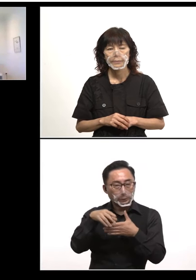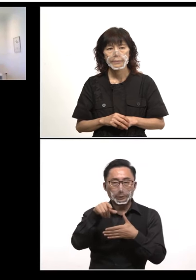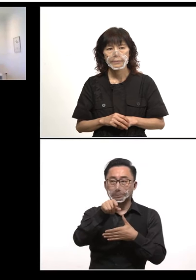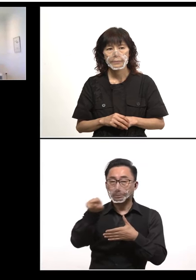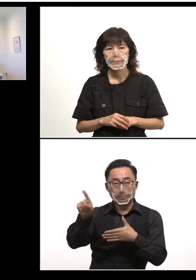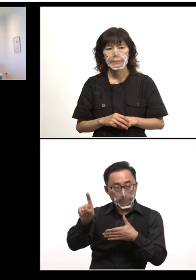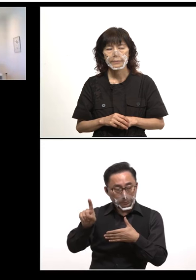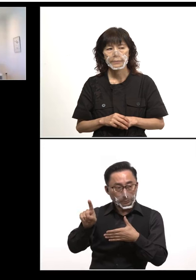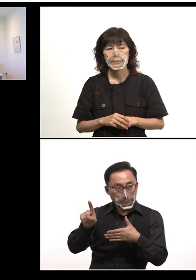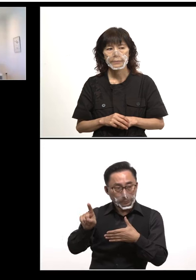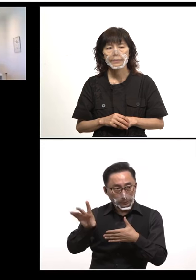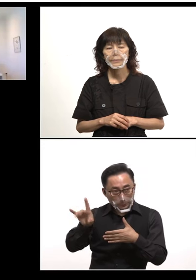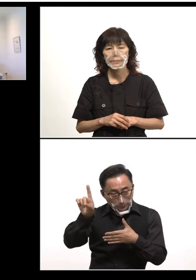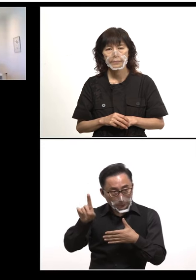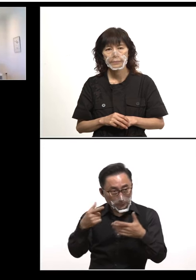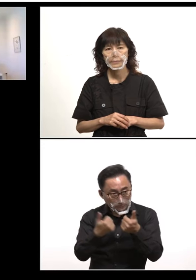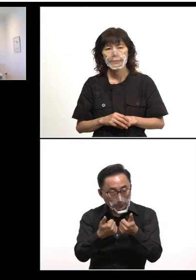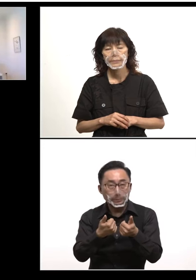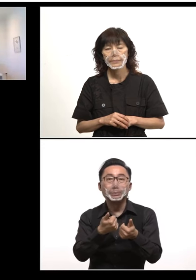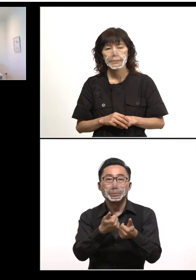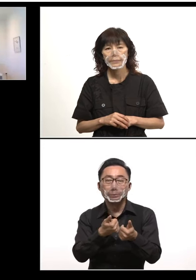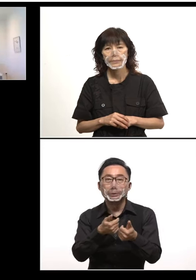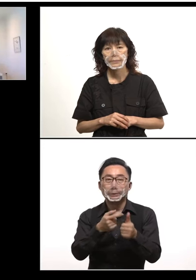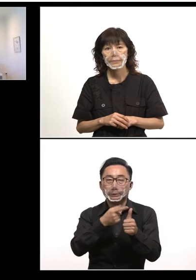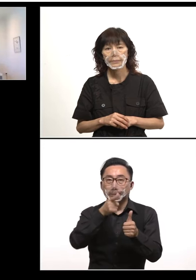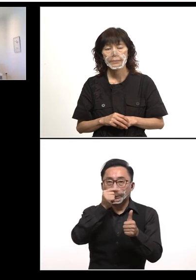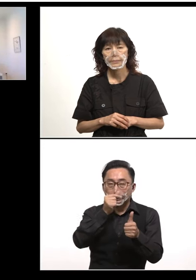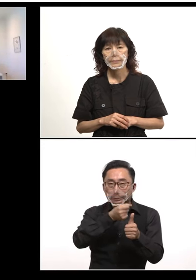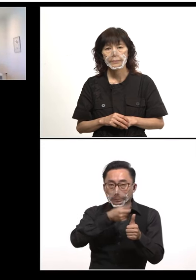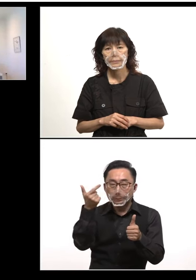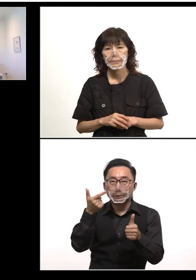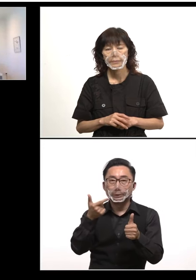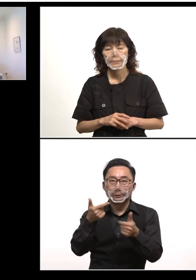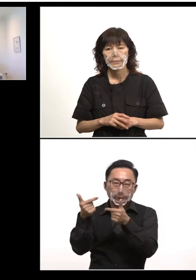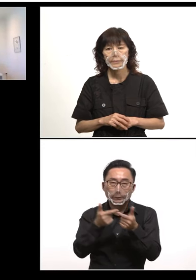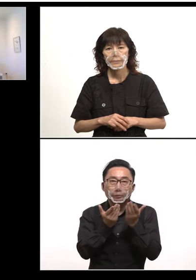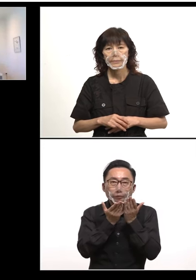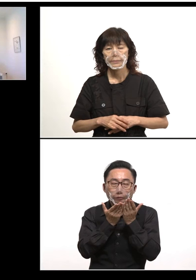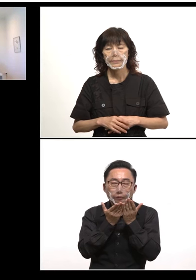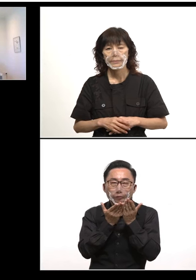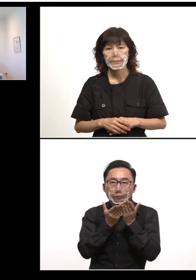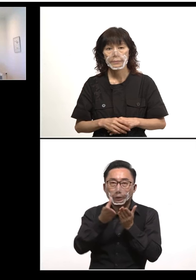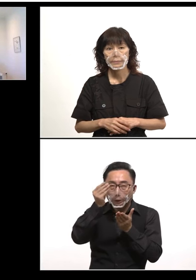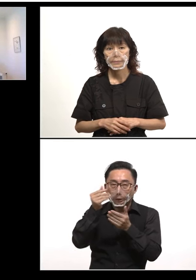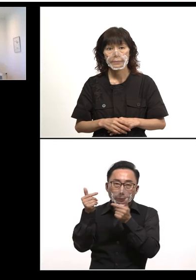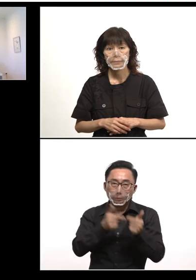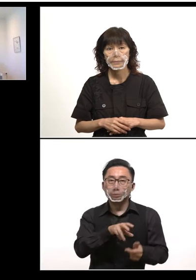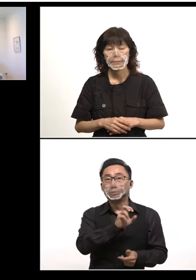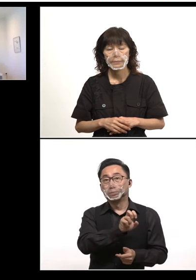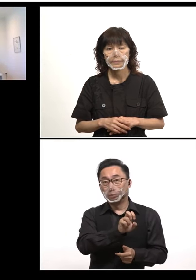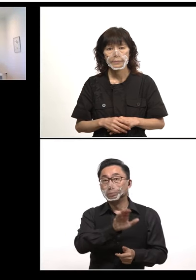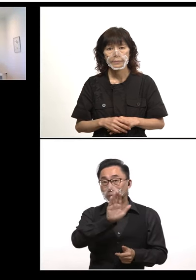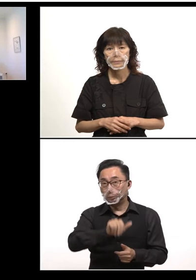咧，咁佢會有個動機咯。咁即係我覺得其實佢哋有個動機去學啦，學到之